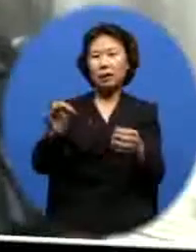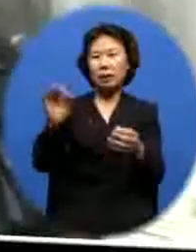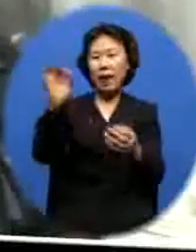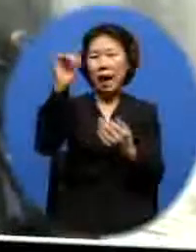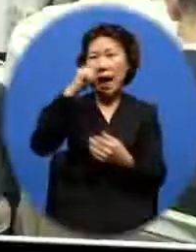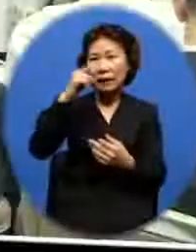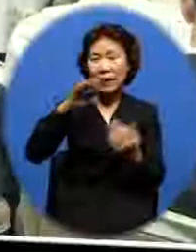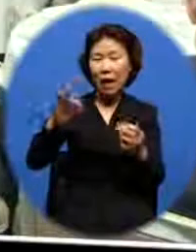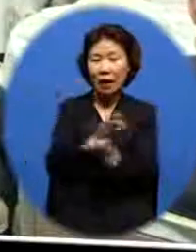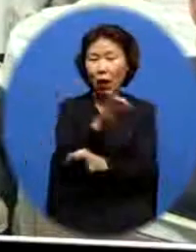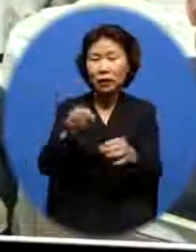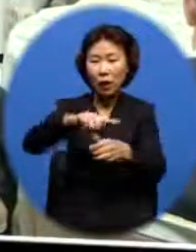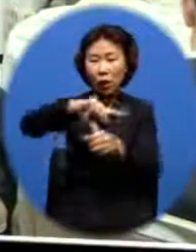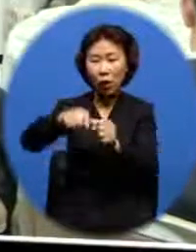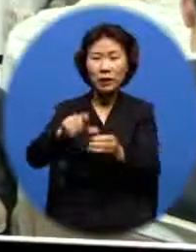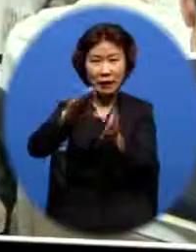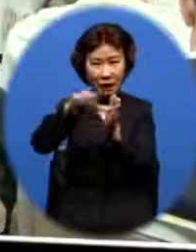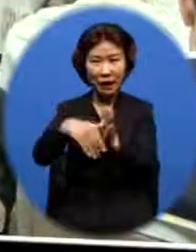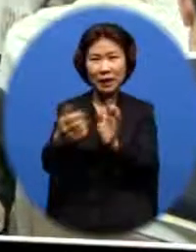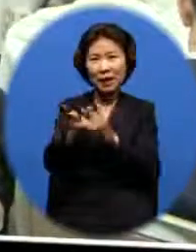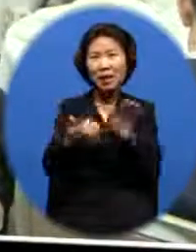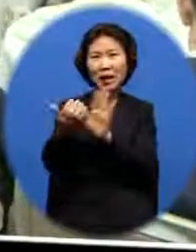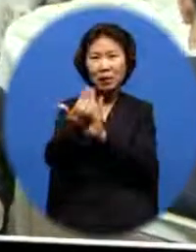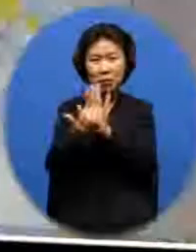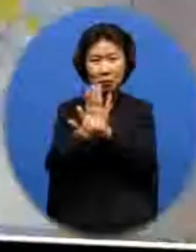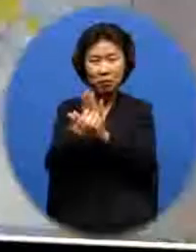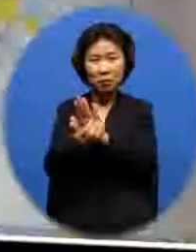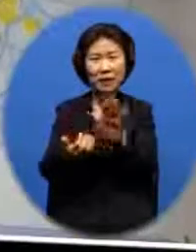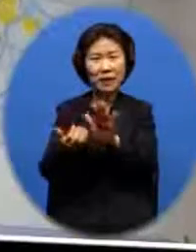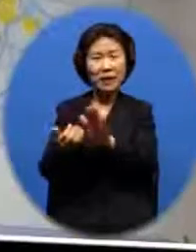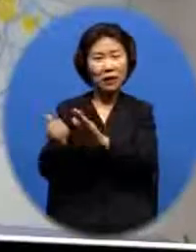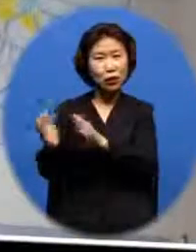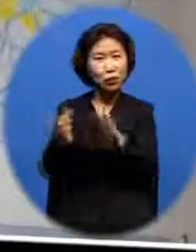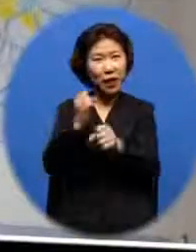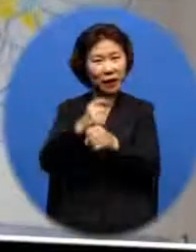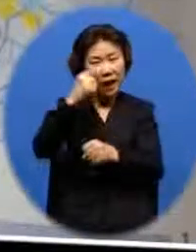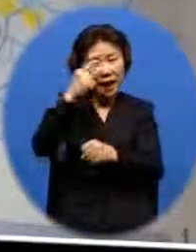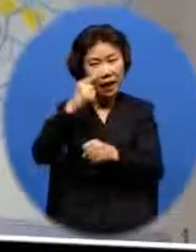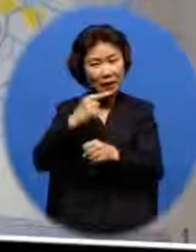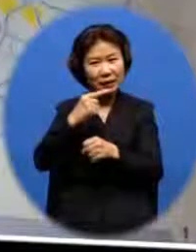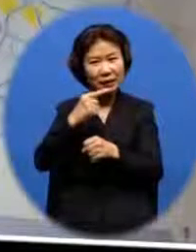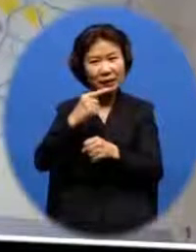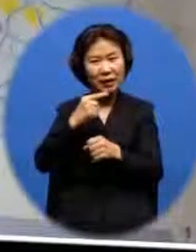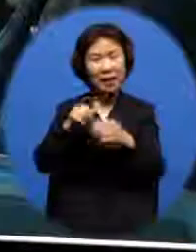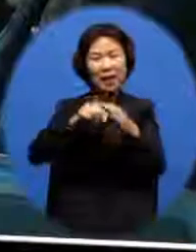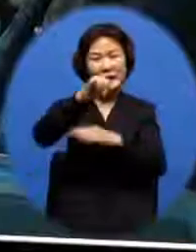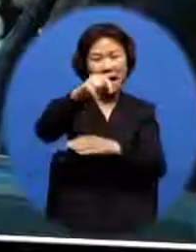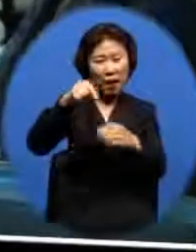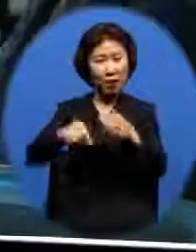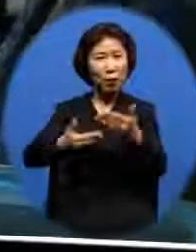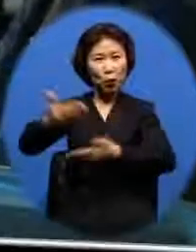아시아 경제권 시대를 대비하는 충청남도의 아시아 자치단체 대외 교류 활동을 앞으로도